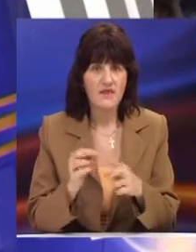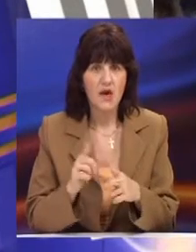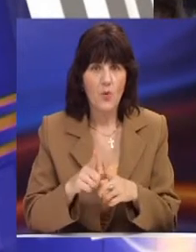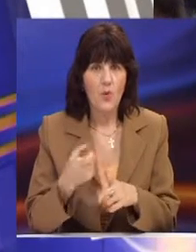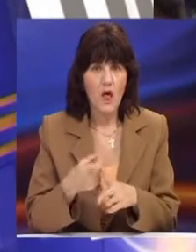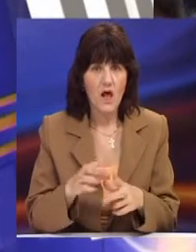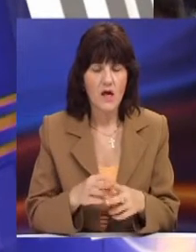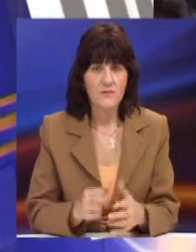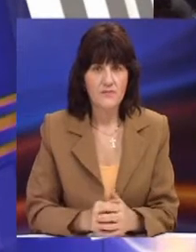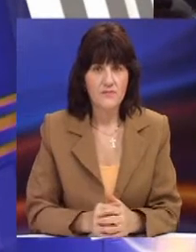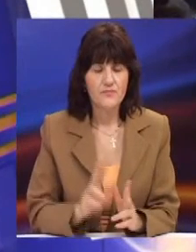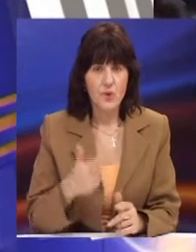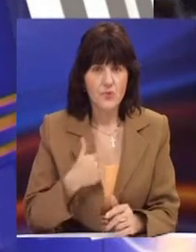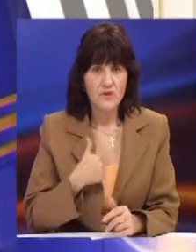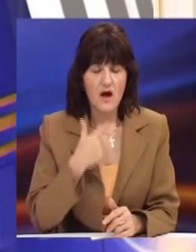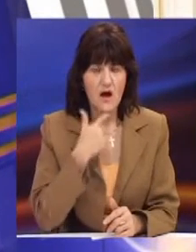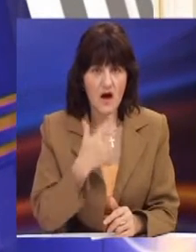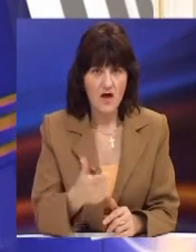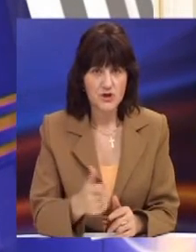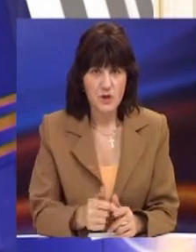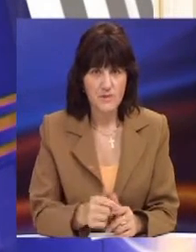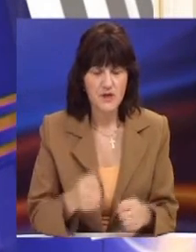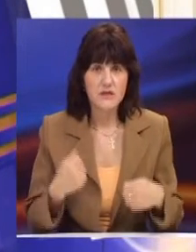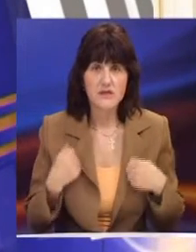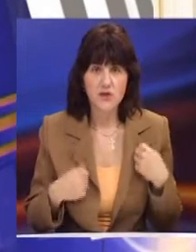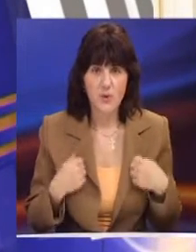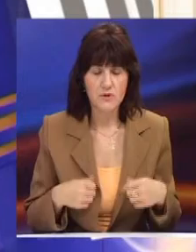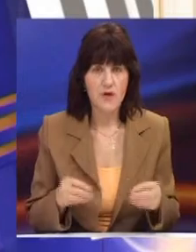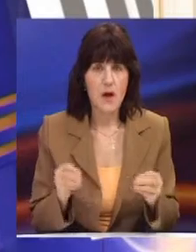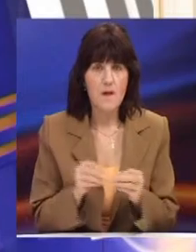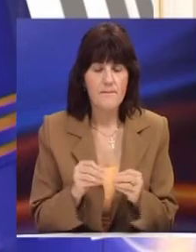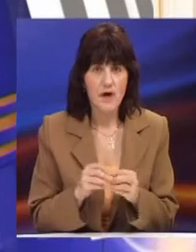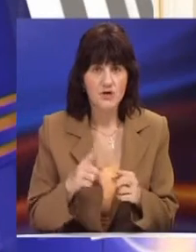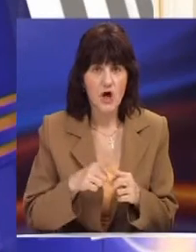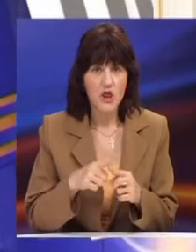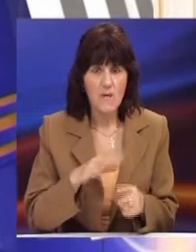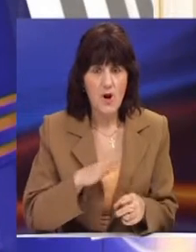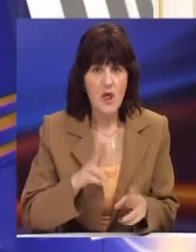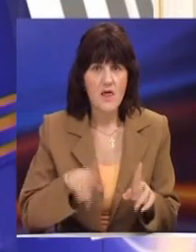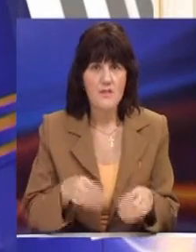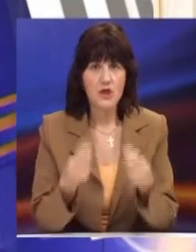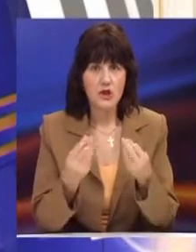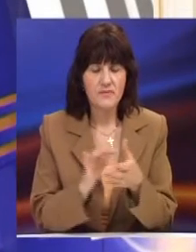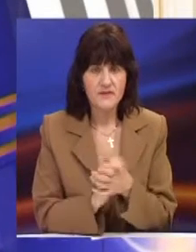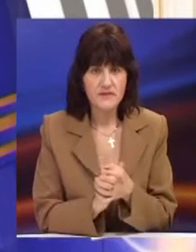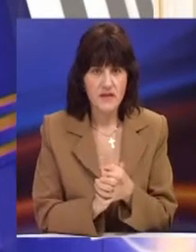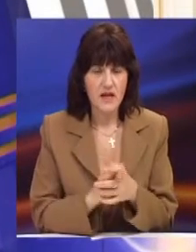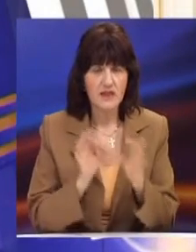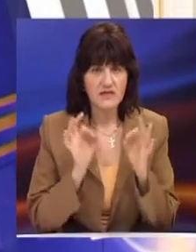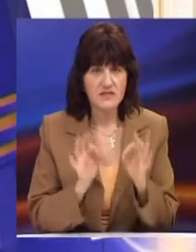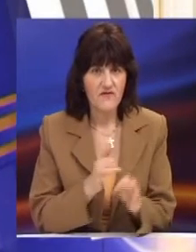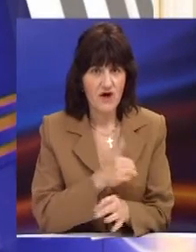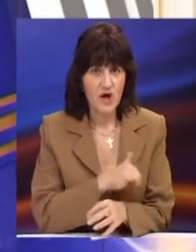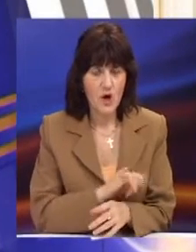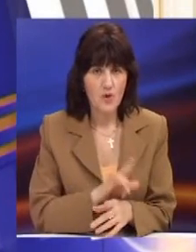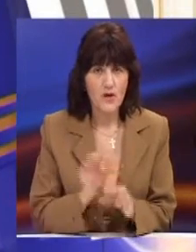i Kule. Sa zadovoljstvom mogu da kažem da Subotica i Bačka Topola imaju dobru saradnju, da je